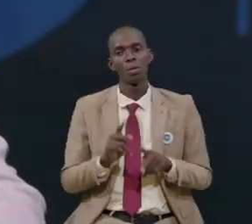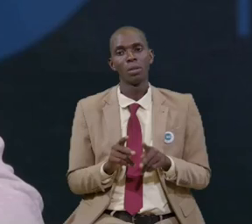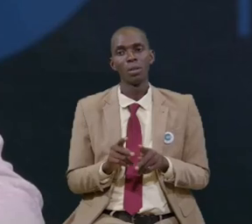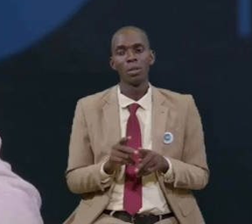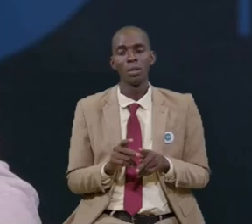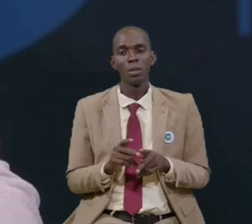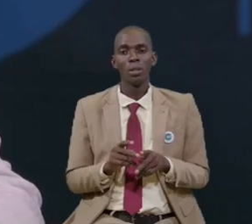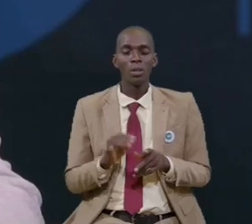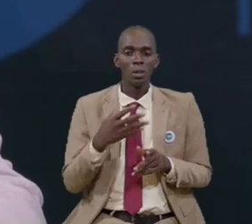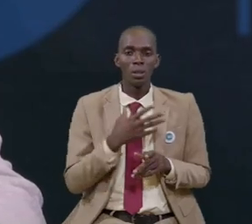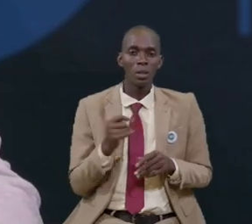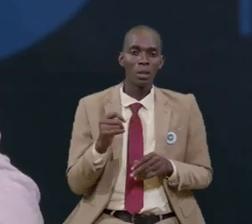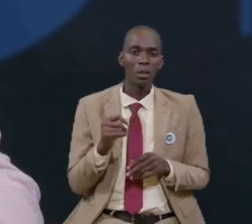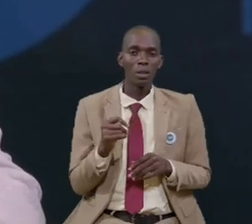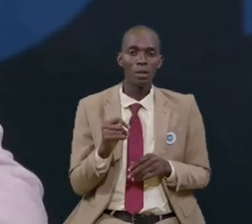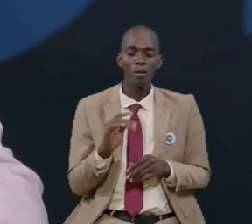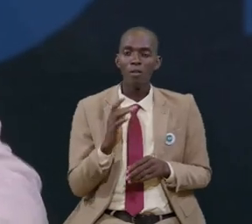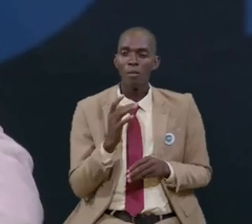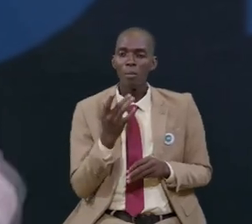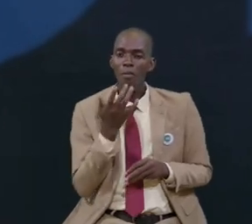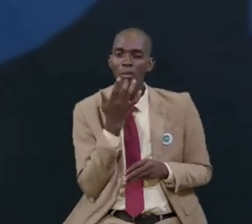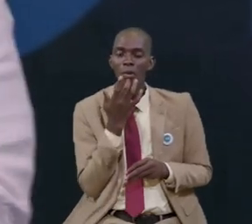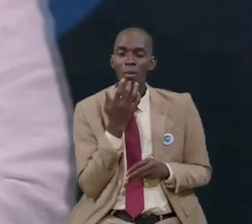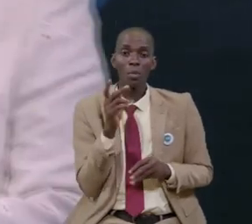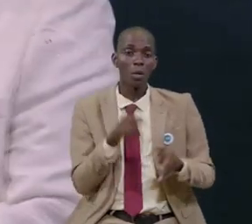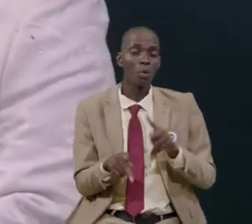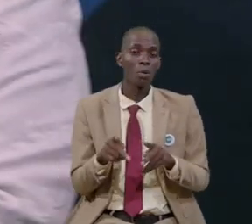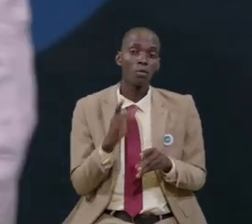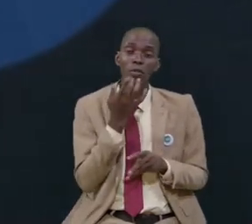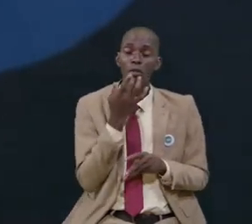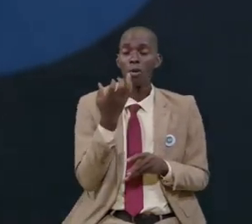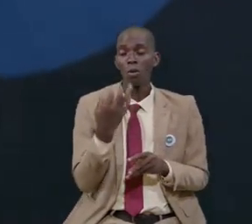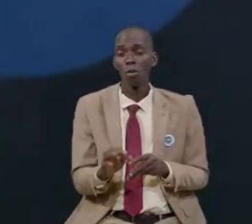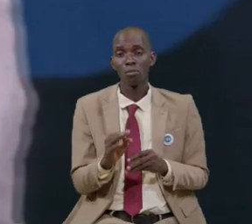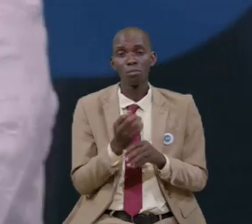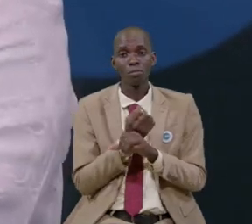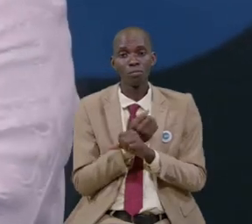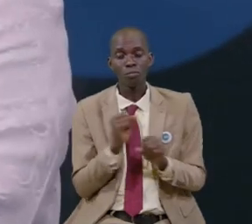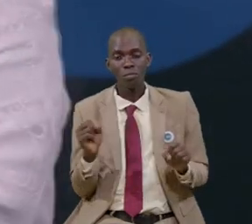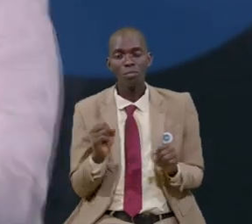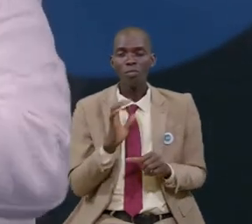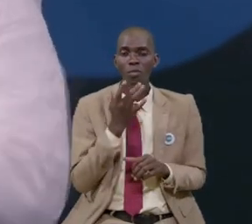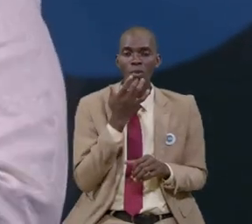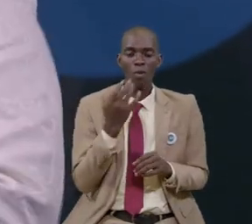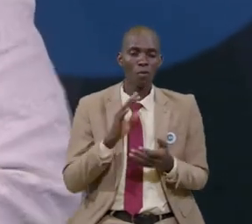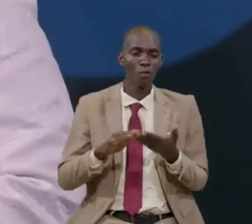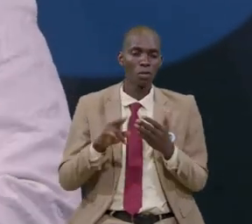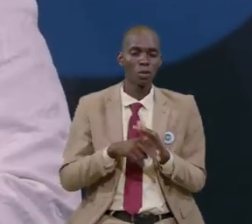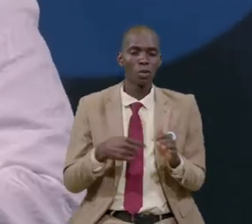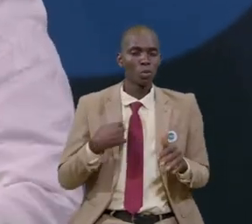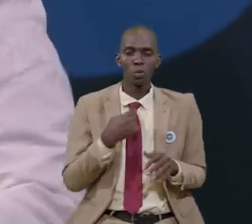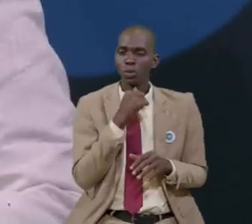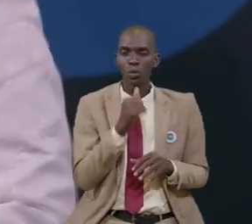faveur du salut, sa faveur de pardon. On ne le mérite pas. C'est pourquoi c'est une